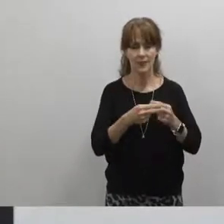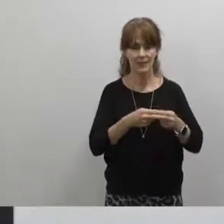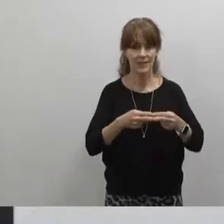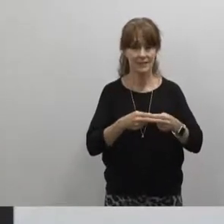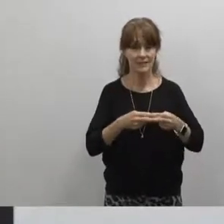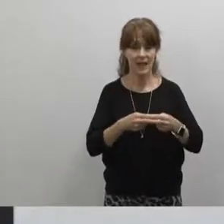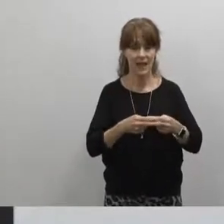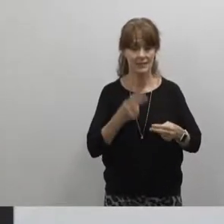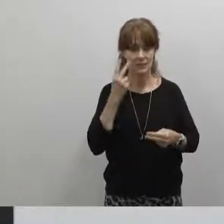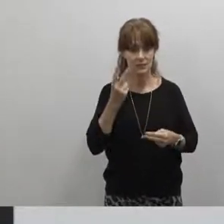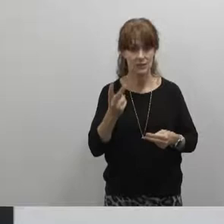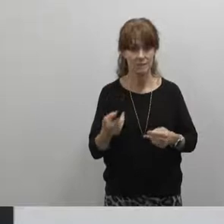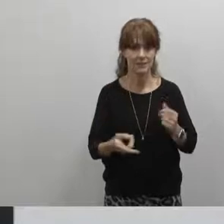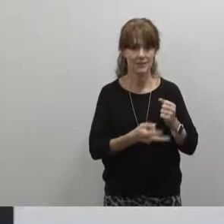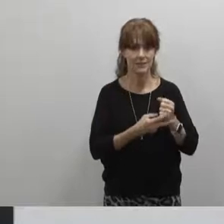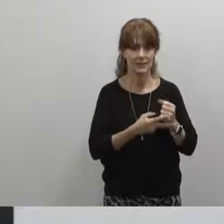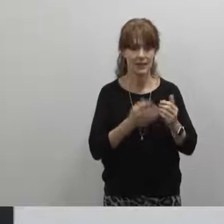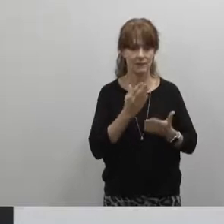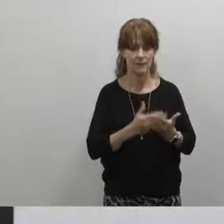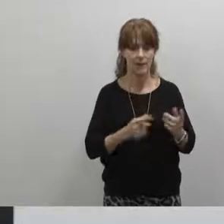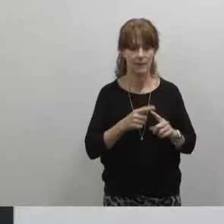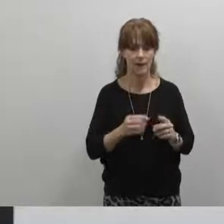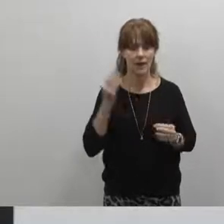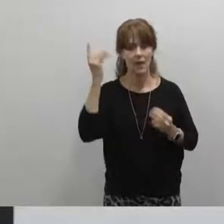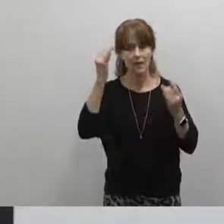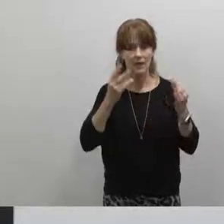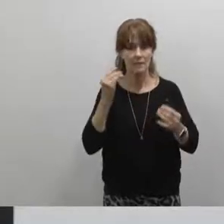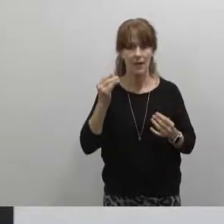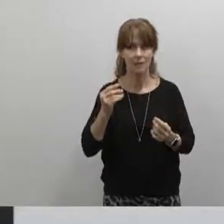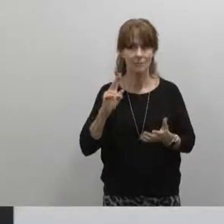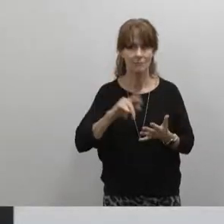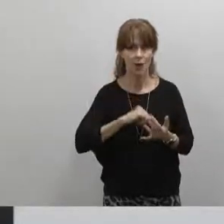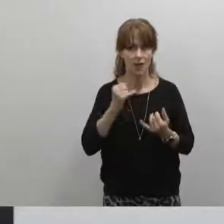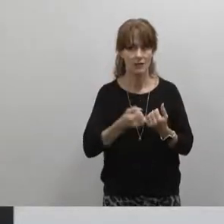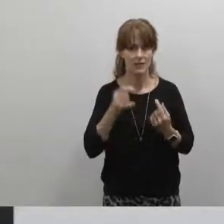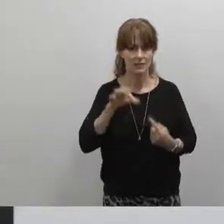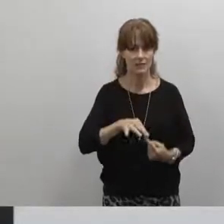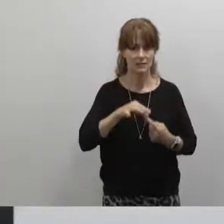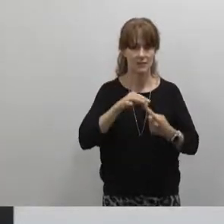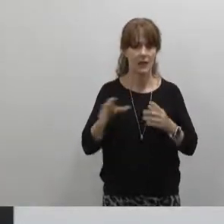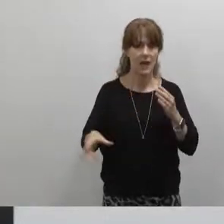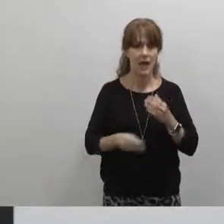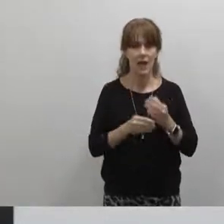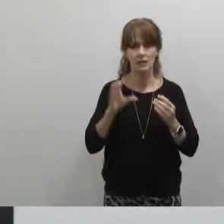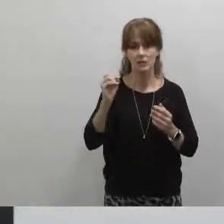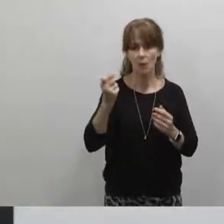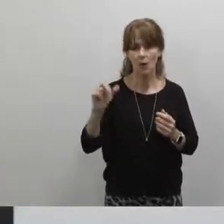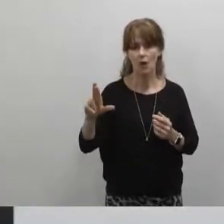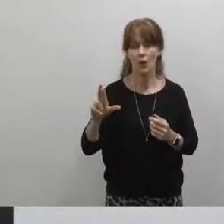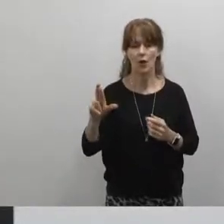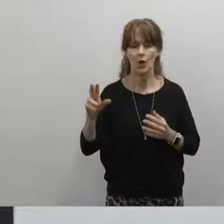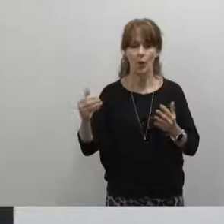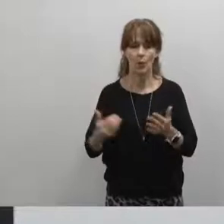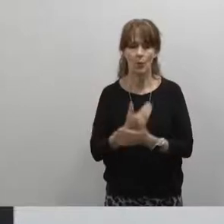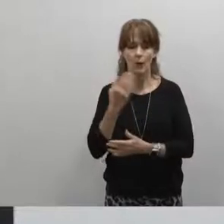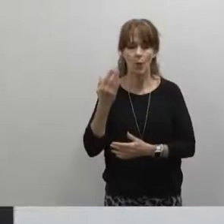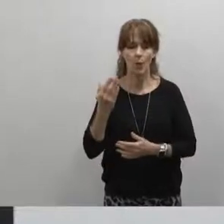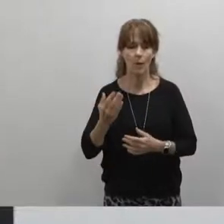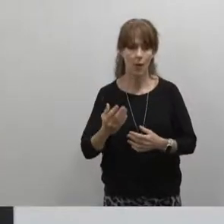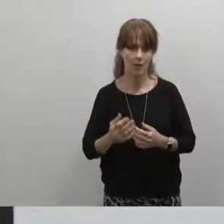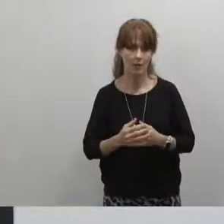rắn tập hiệp nâng chấm phu slide mơ bản thảo tiết nâng dừng đang tục bỏ miếng này đập bay mơ slide tập